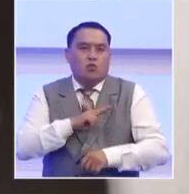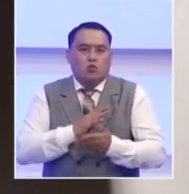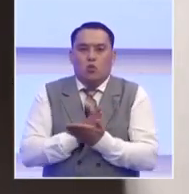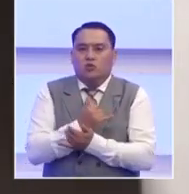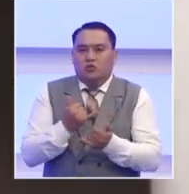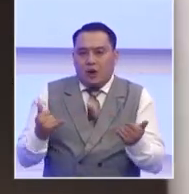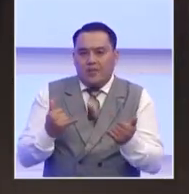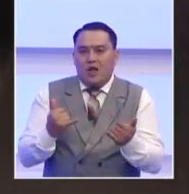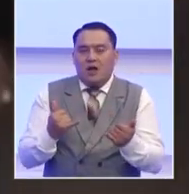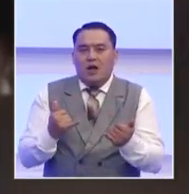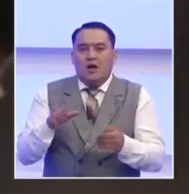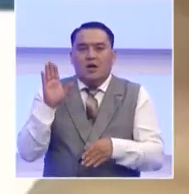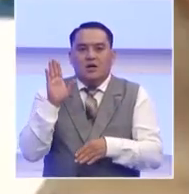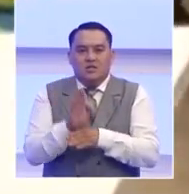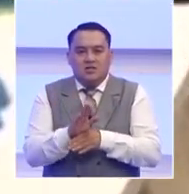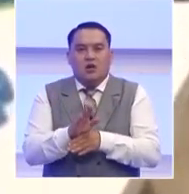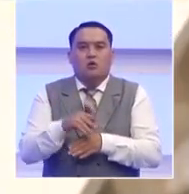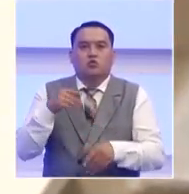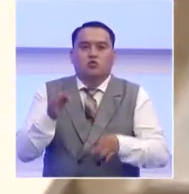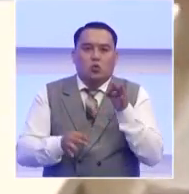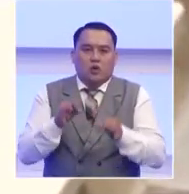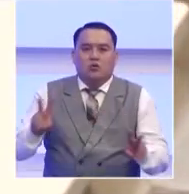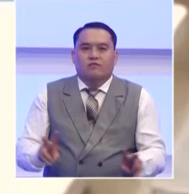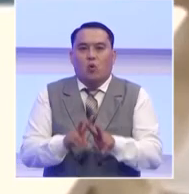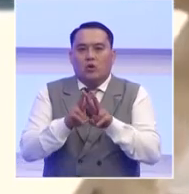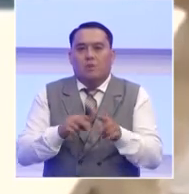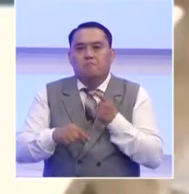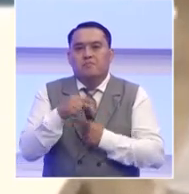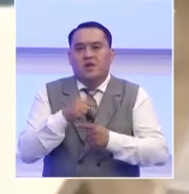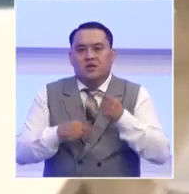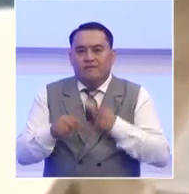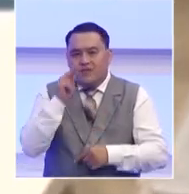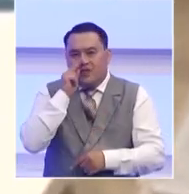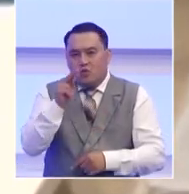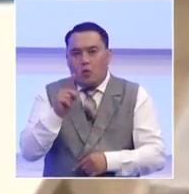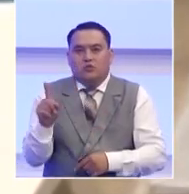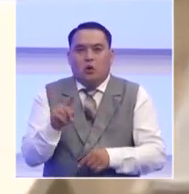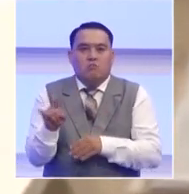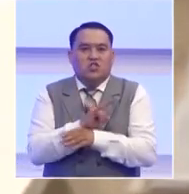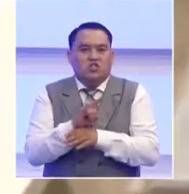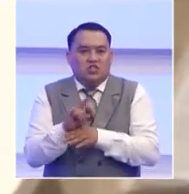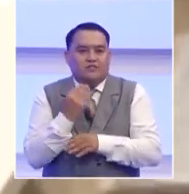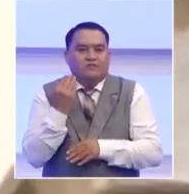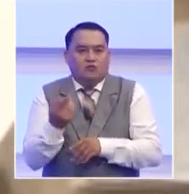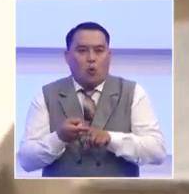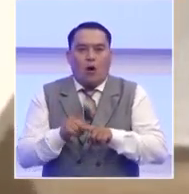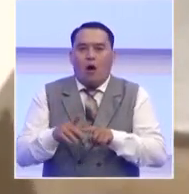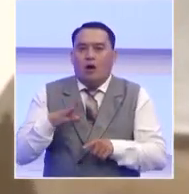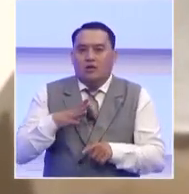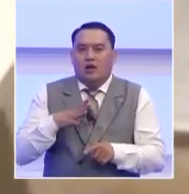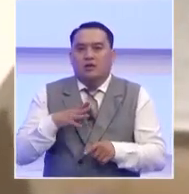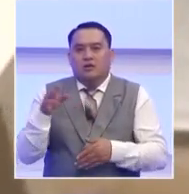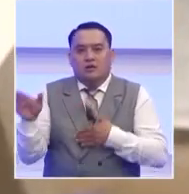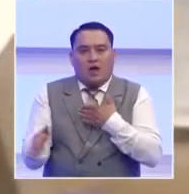услуг. Приговором Есильского районного суда города Нур-Султан предприниматели признаны виновными по статье «Мошенничество». Им